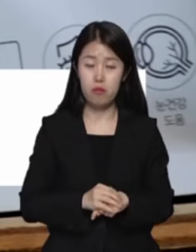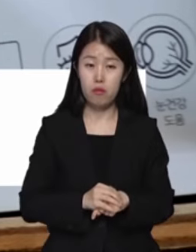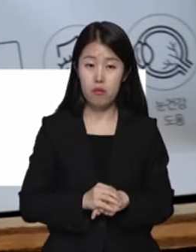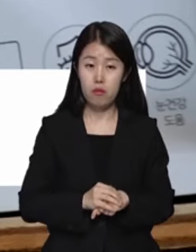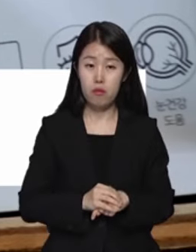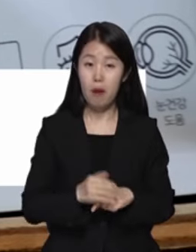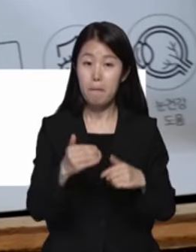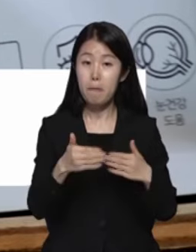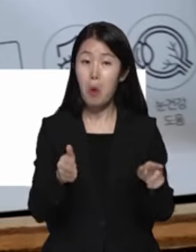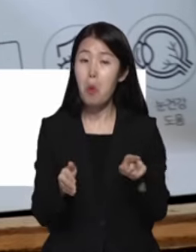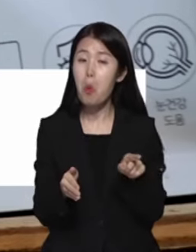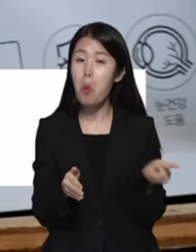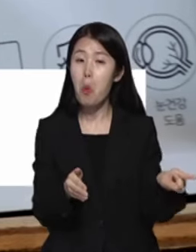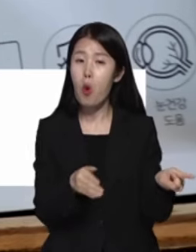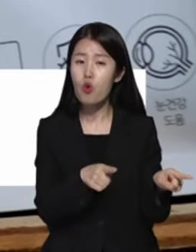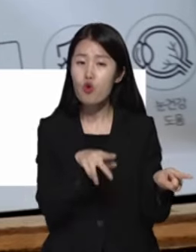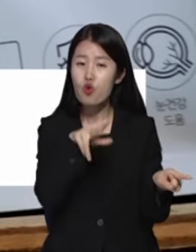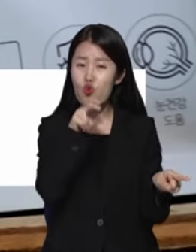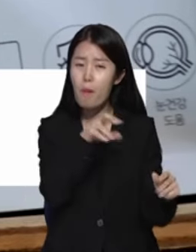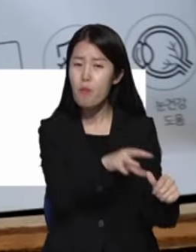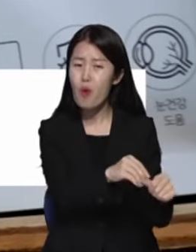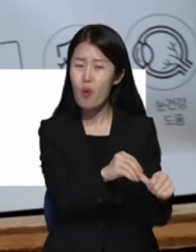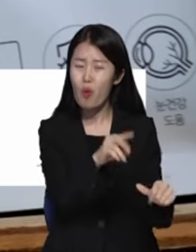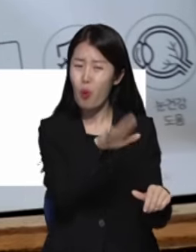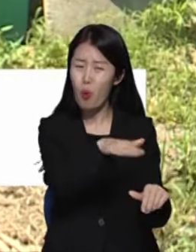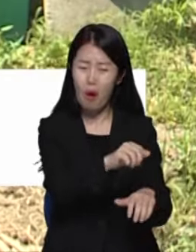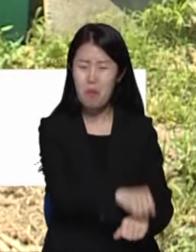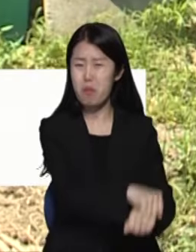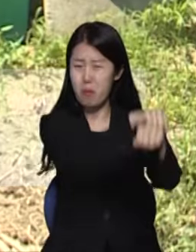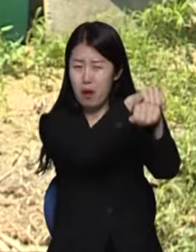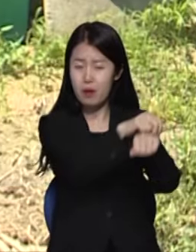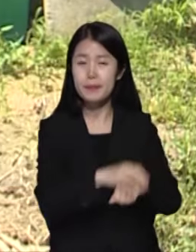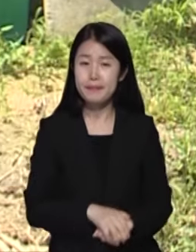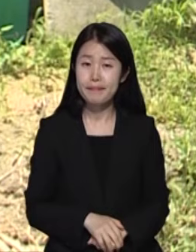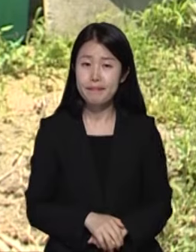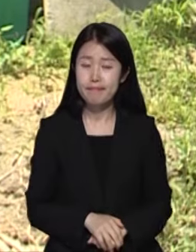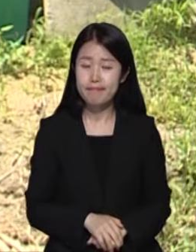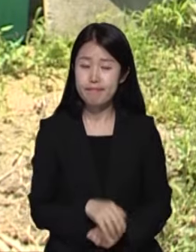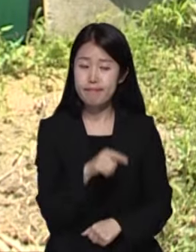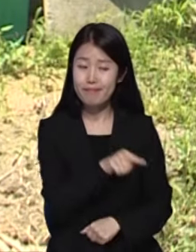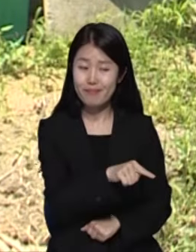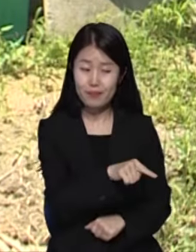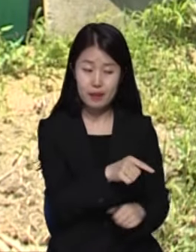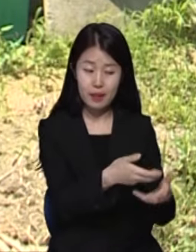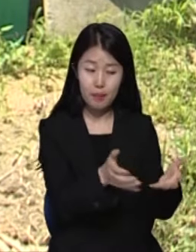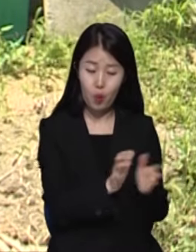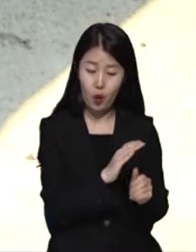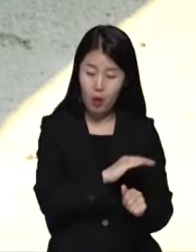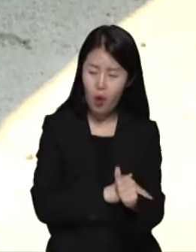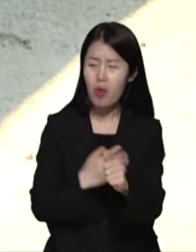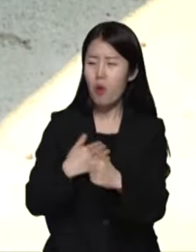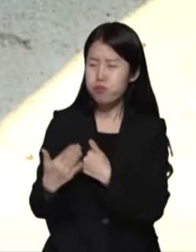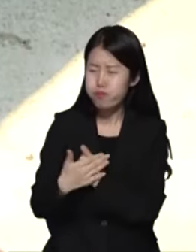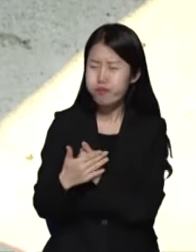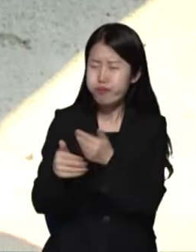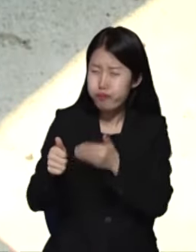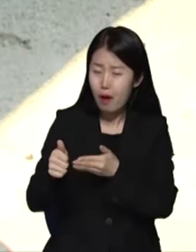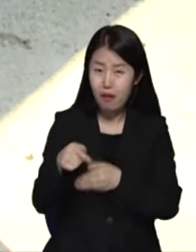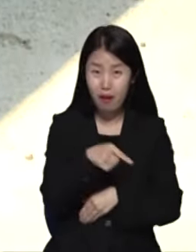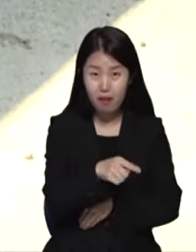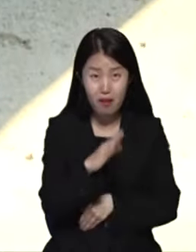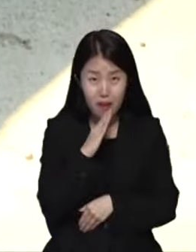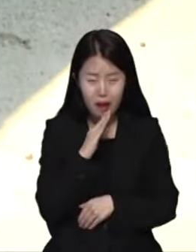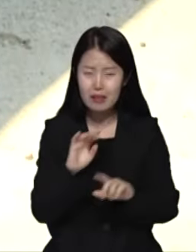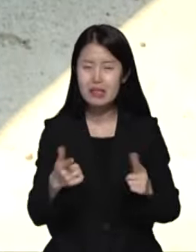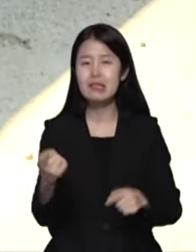한쪽에 보면 지가 뜯어먹을 정도로 있었어요. 사실상 A단체 대표의 도와달라는 호소는 거짓말이라는